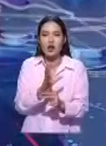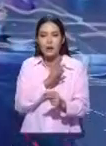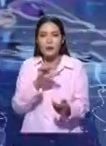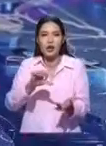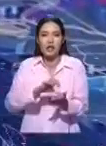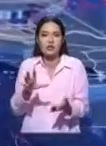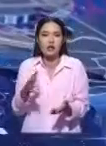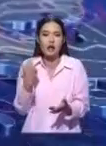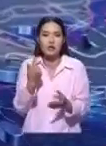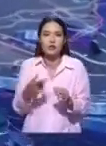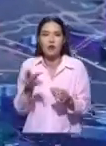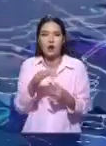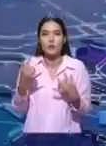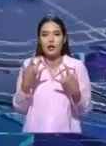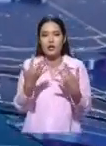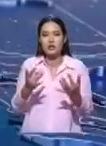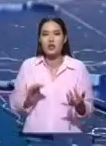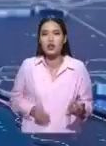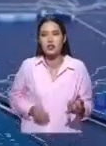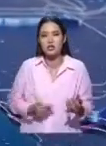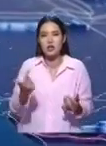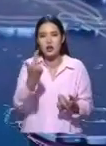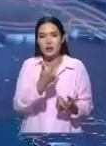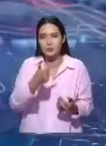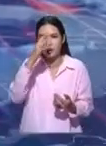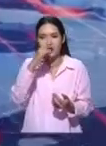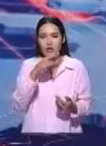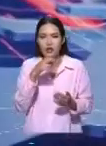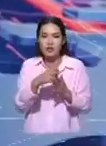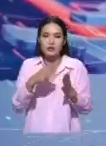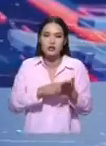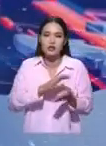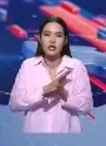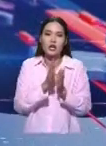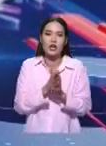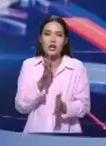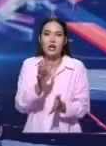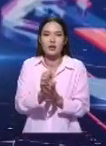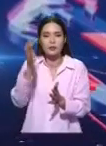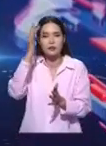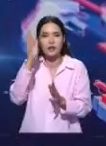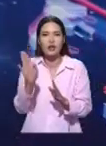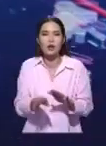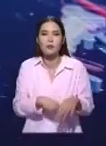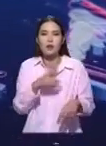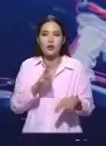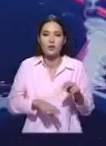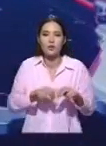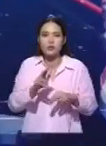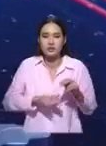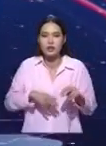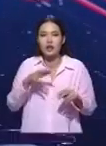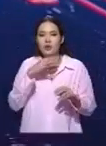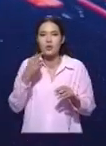всех в соответствии с требованиями Гражданского кодекса Республики Казахстан, договоры предварительного бронирования и намерение после окончания строительства в третьем